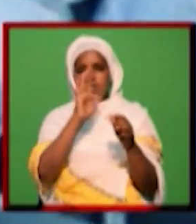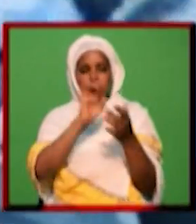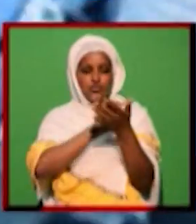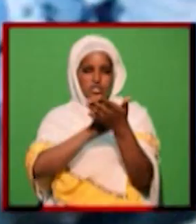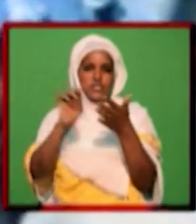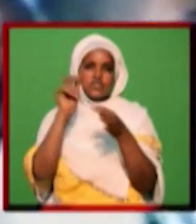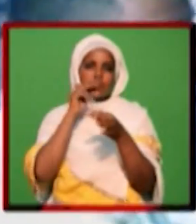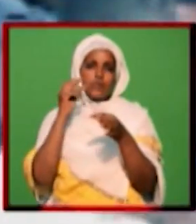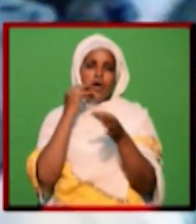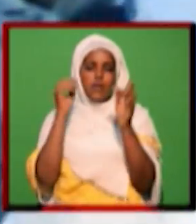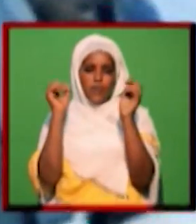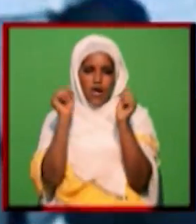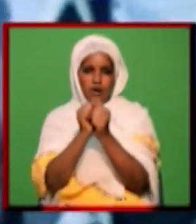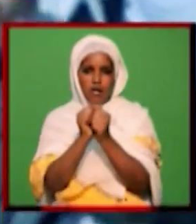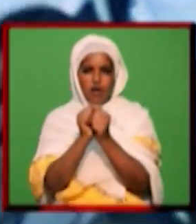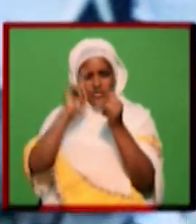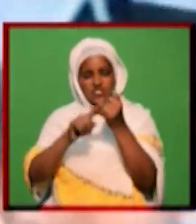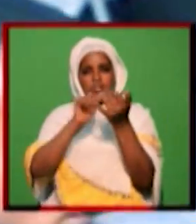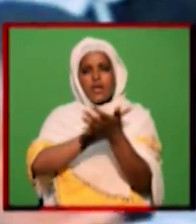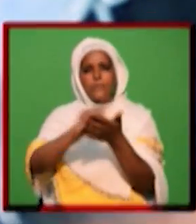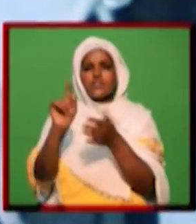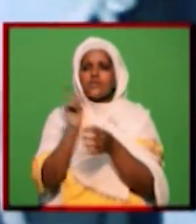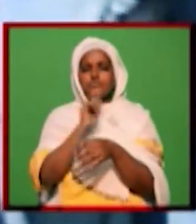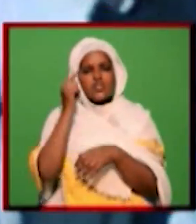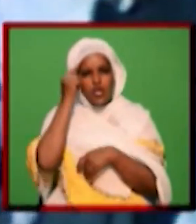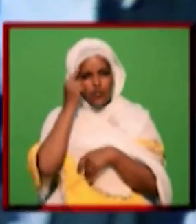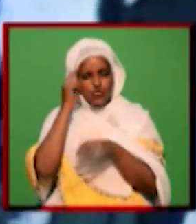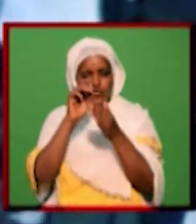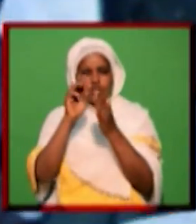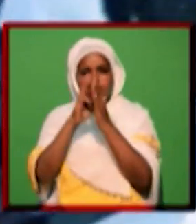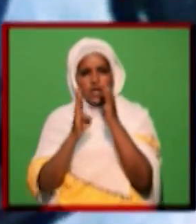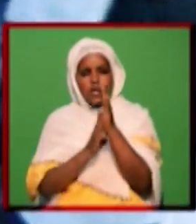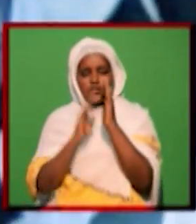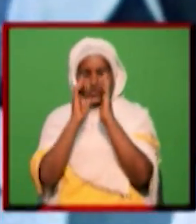كناتو كقدست دنقل مريم كار أيلين